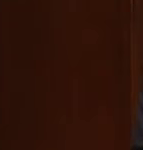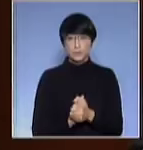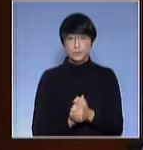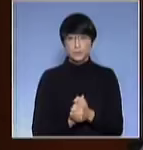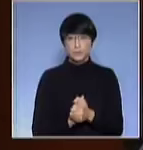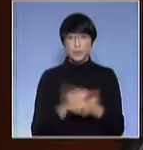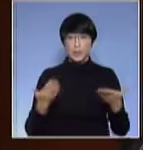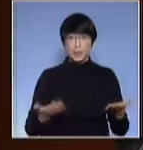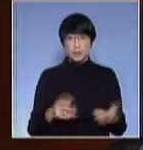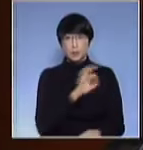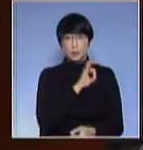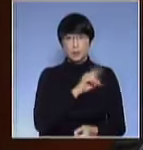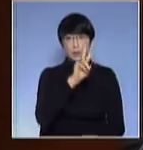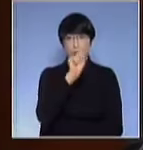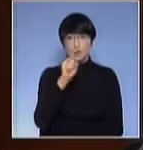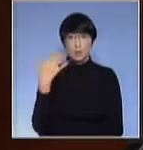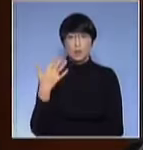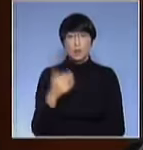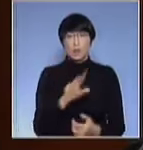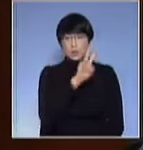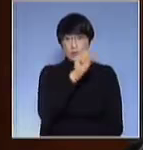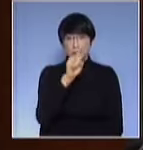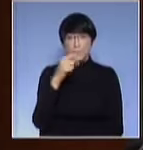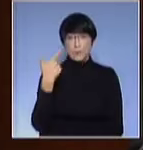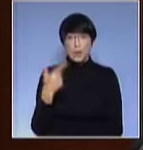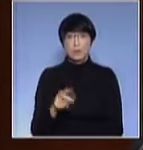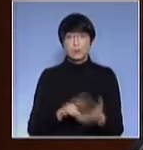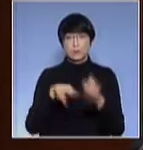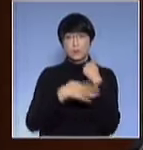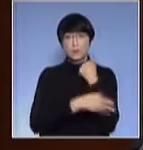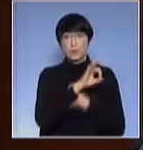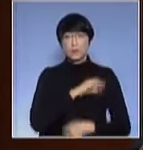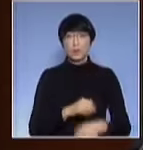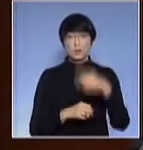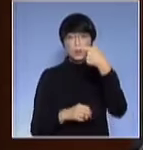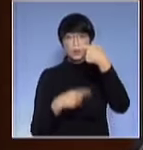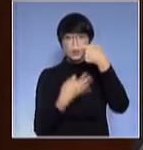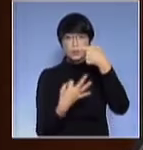本會現在舉行2018年1月31日的立法會例行會議。